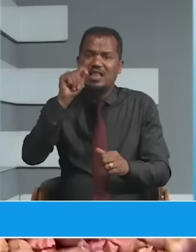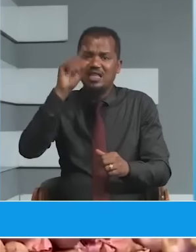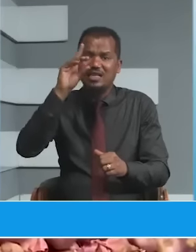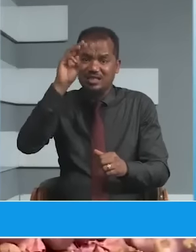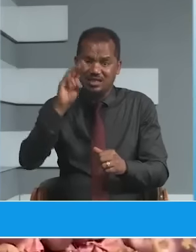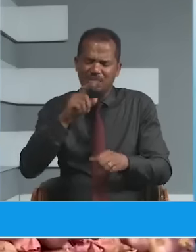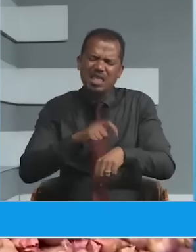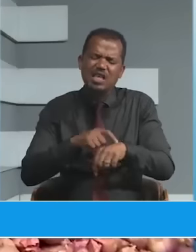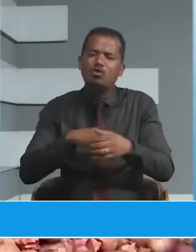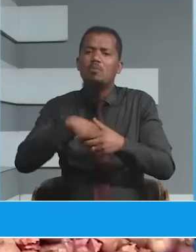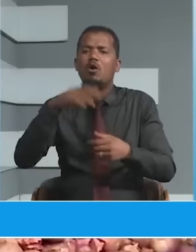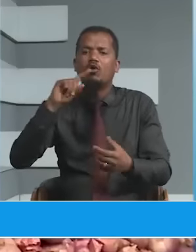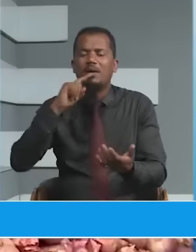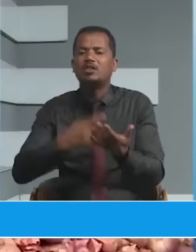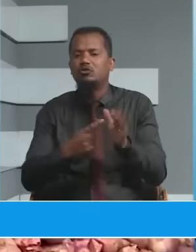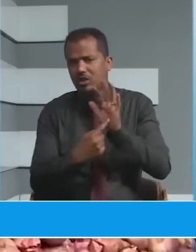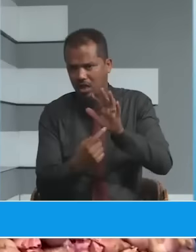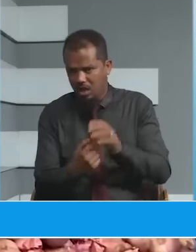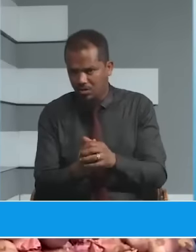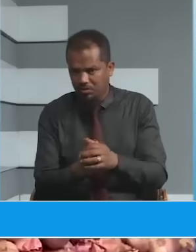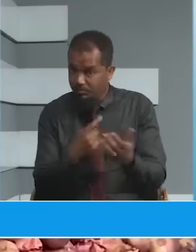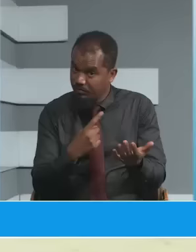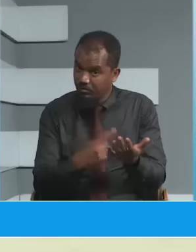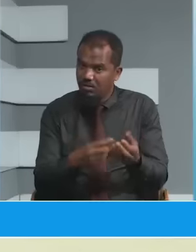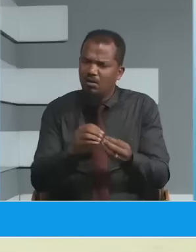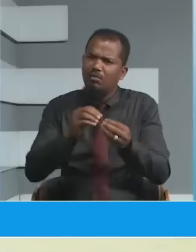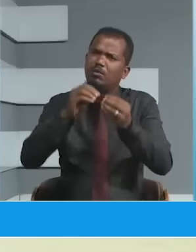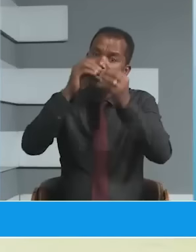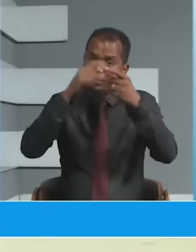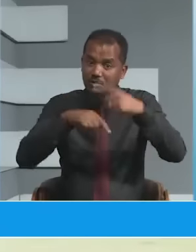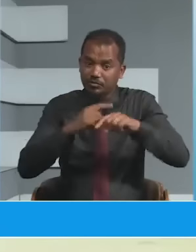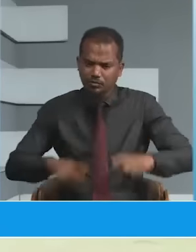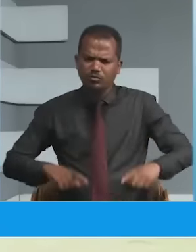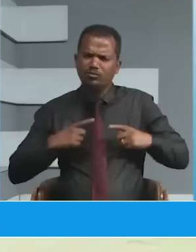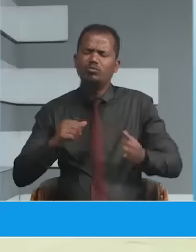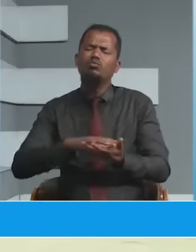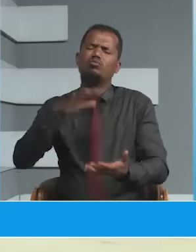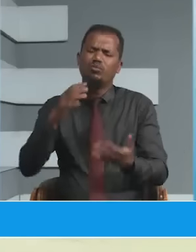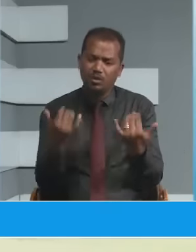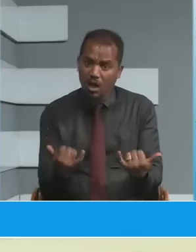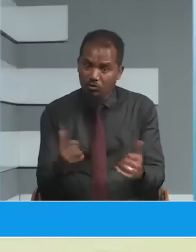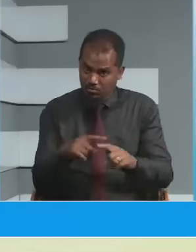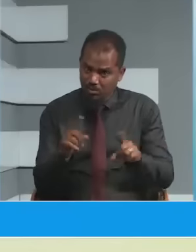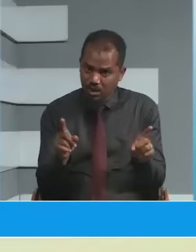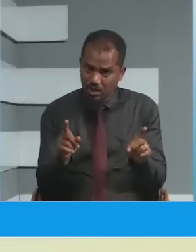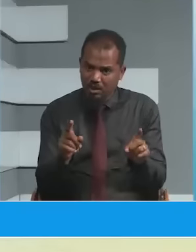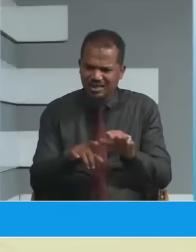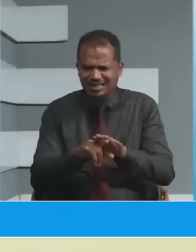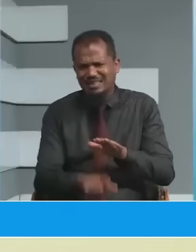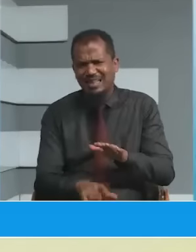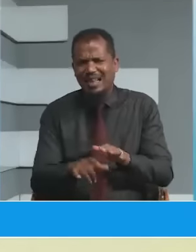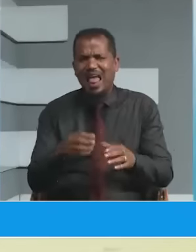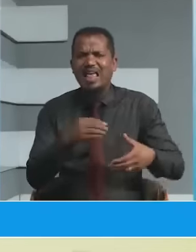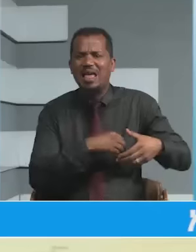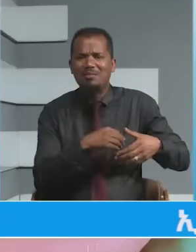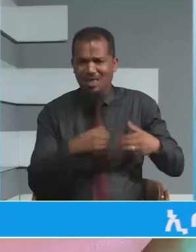አገልግሎት በየጊዜው የሚያወጣቸው መረጃዎች ያመላክታሉ። ይህ እየተባባሰ የመጣው የኑሮ ውድነት አሁን ላይ በተለይም